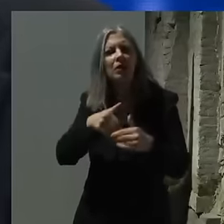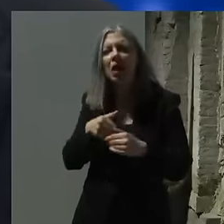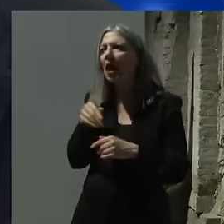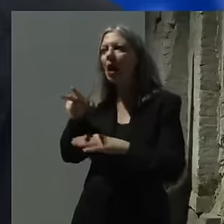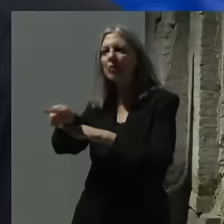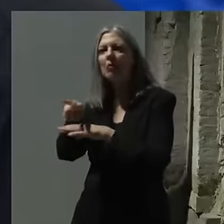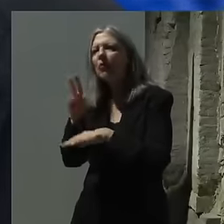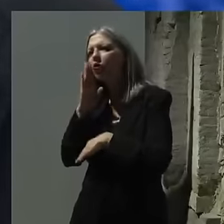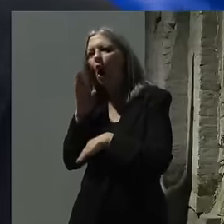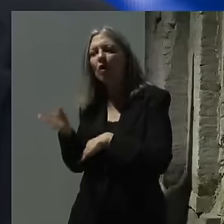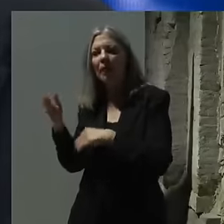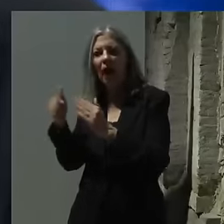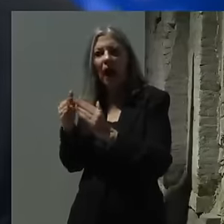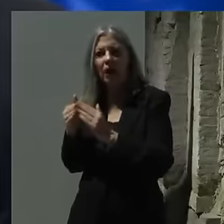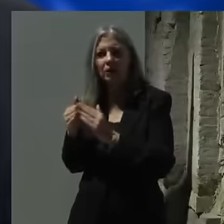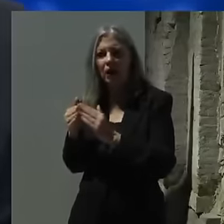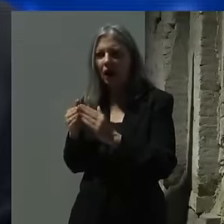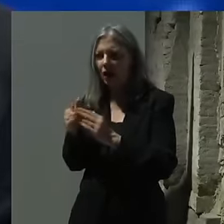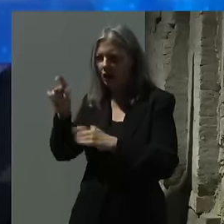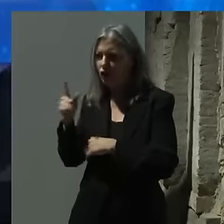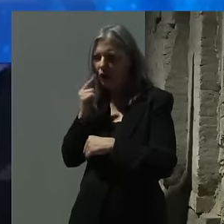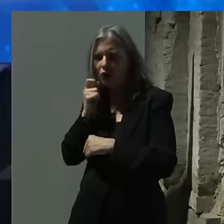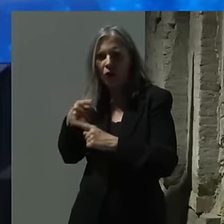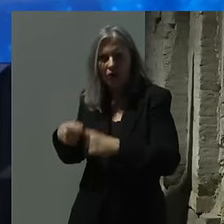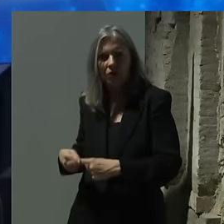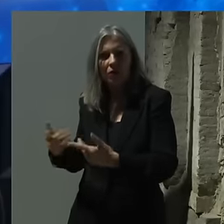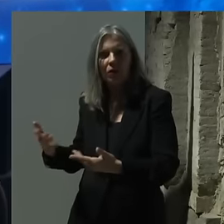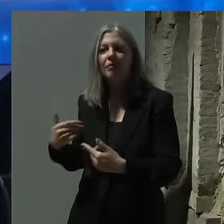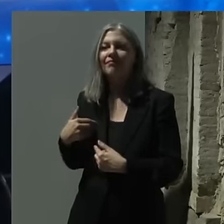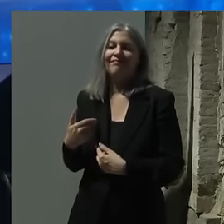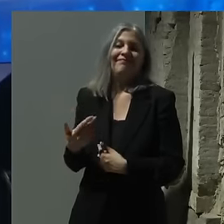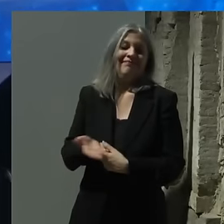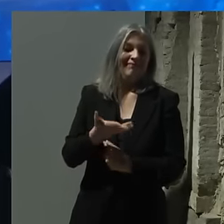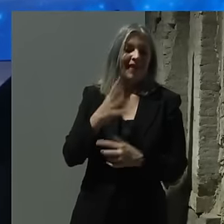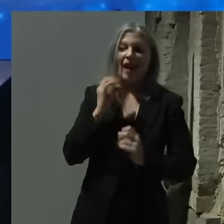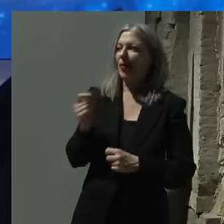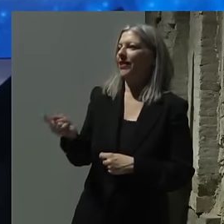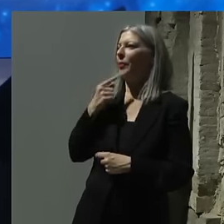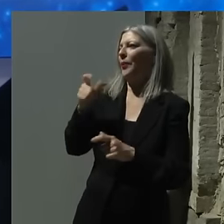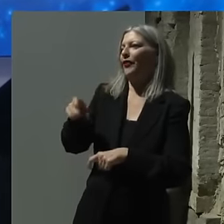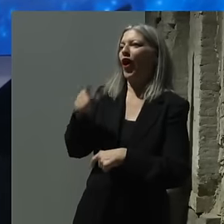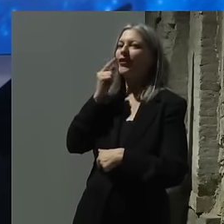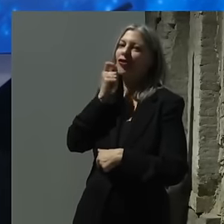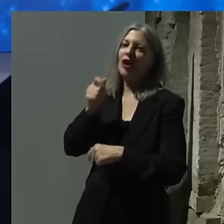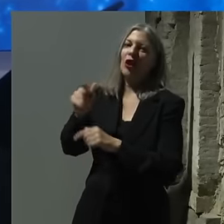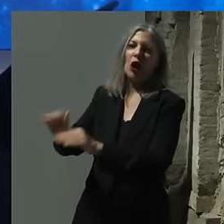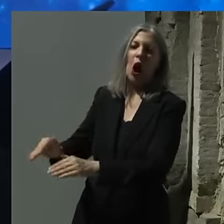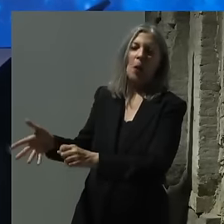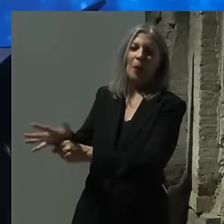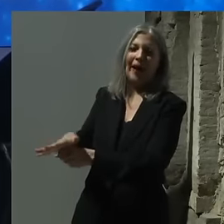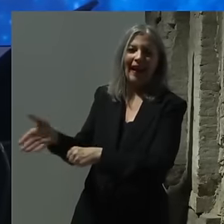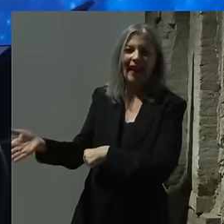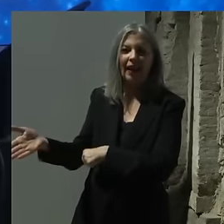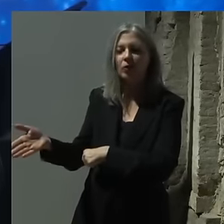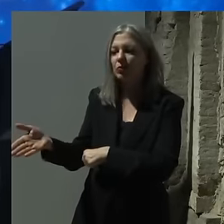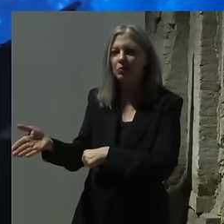stati scartati, a dire tanto non sono attendibile, un genitore è normale che avrebbe detto in questo modo. Ma